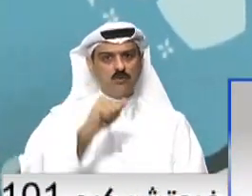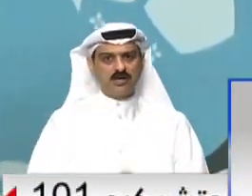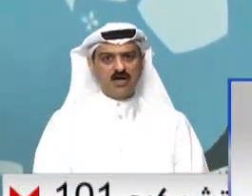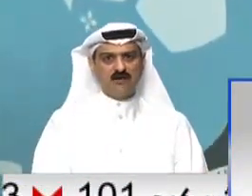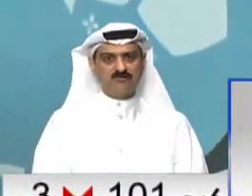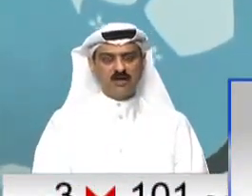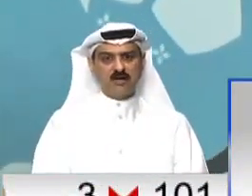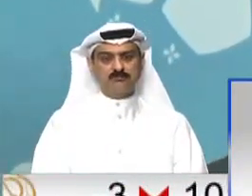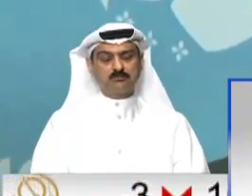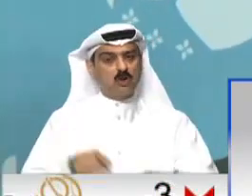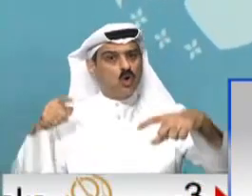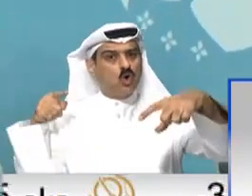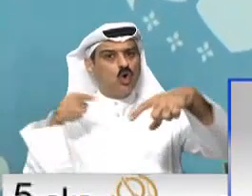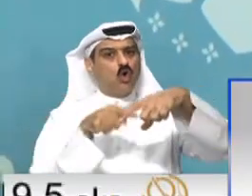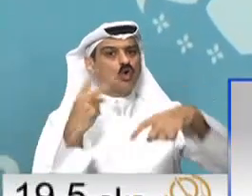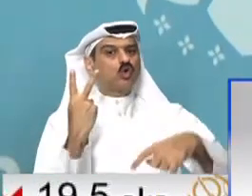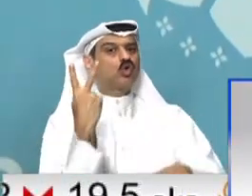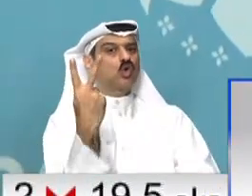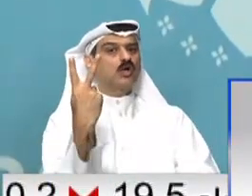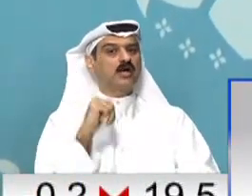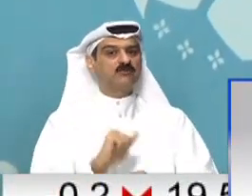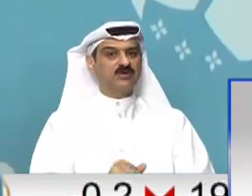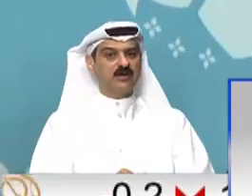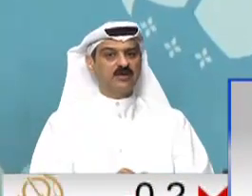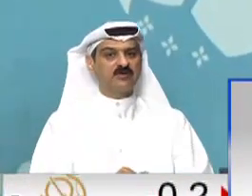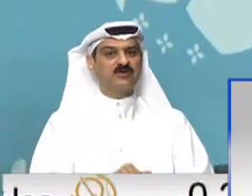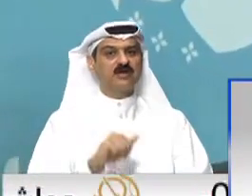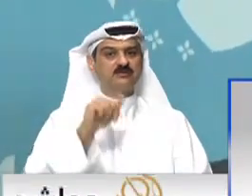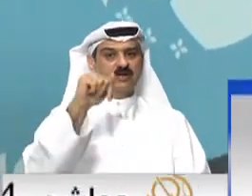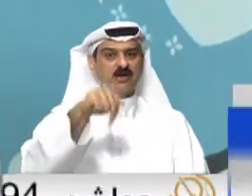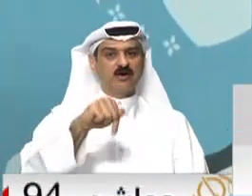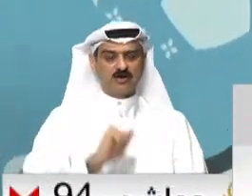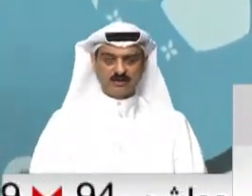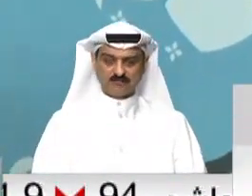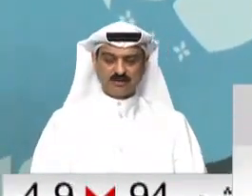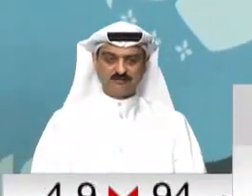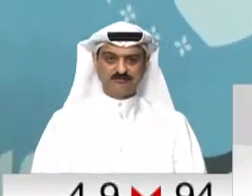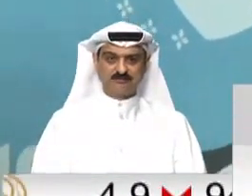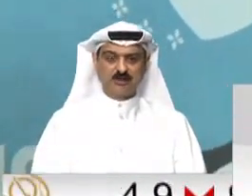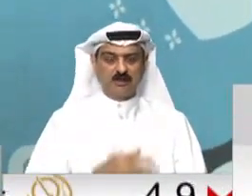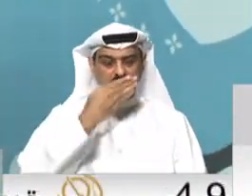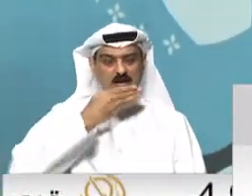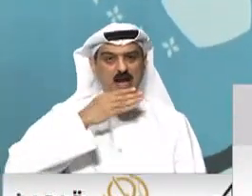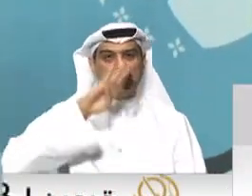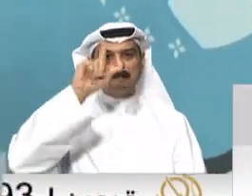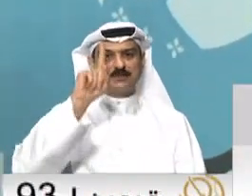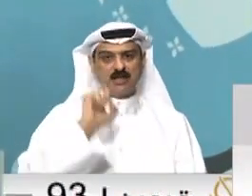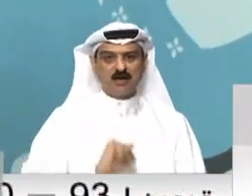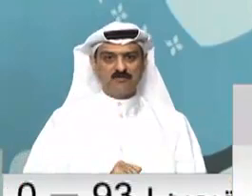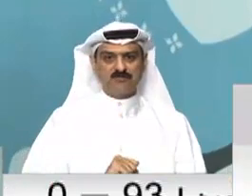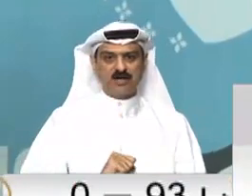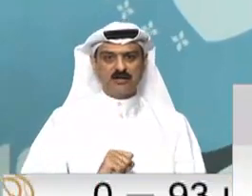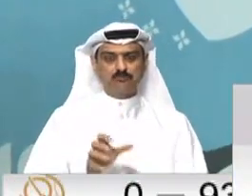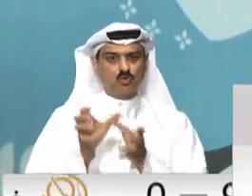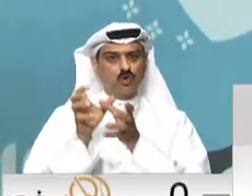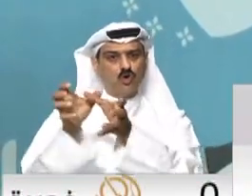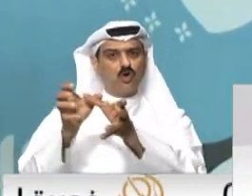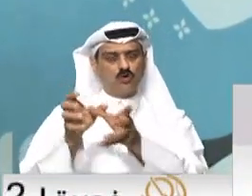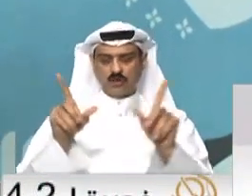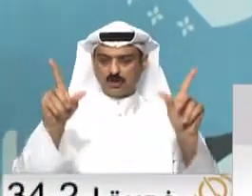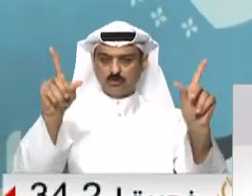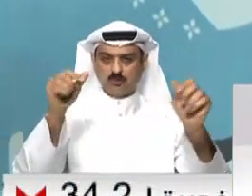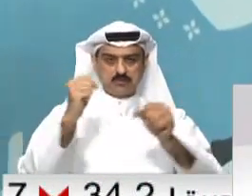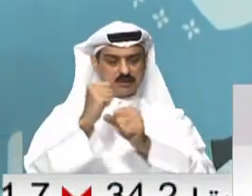لصالح نادي الكويت لكن مثل ما تفضلت الحمد لله من معلومات الفريق عاليه بعد